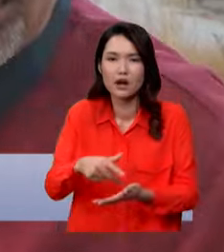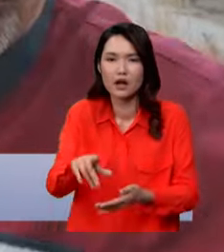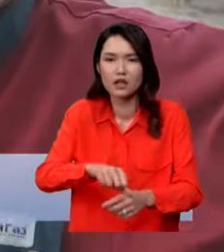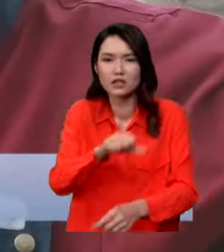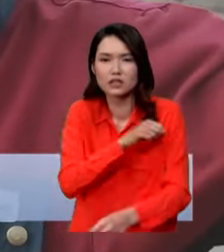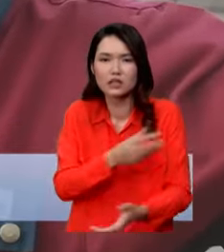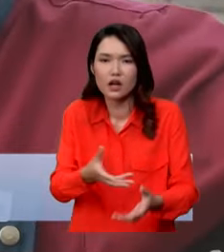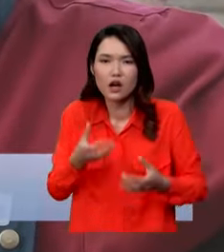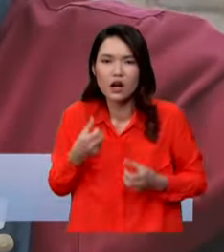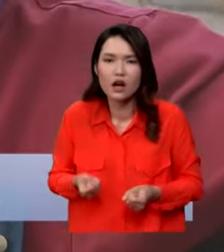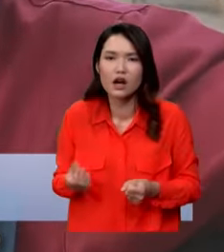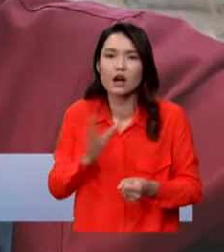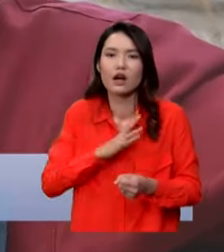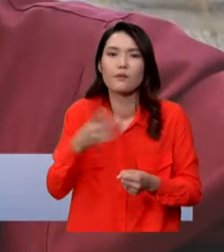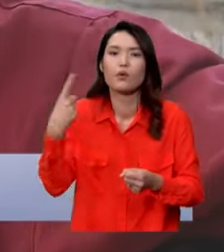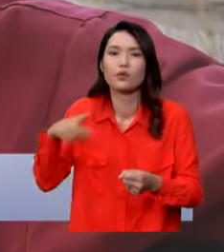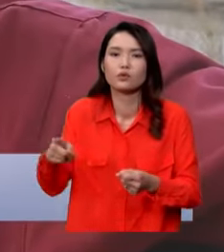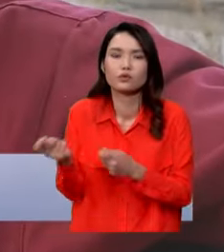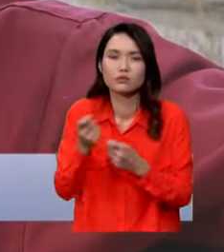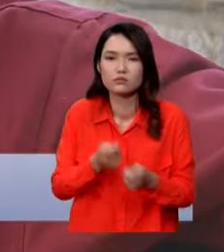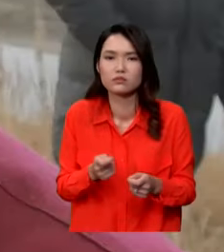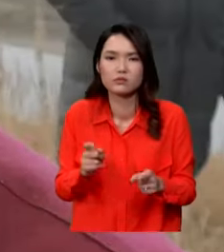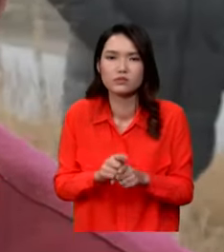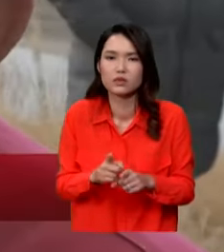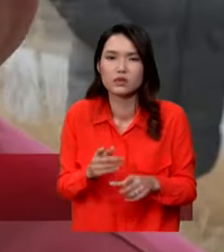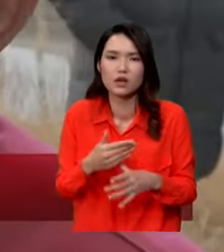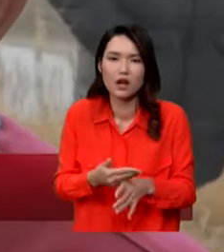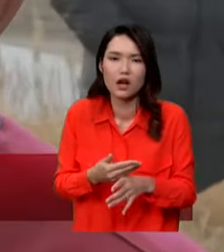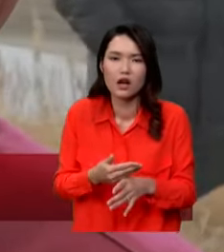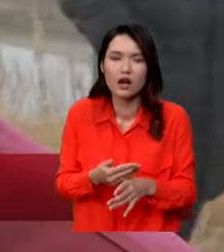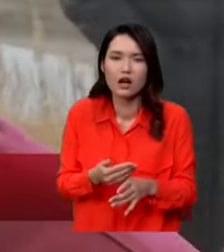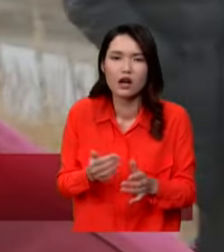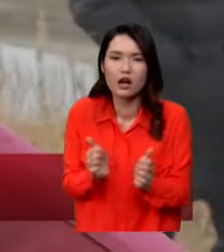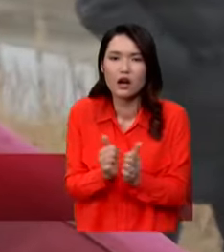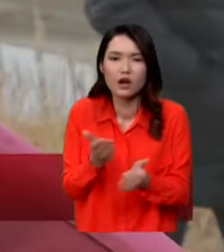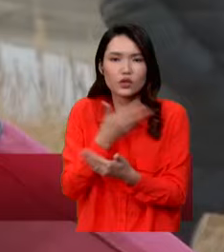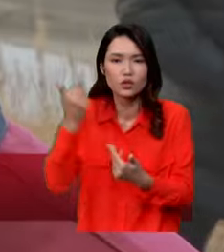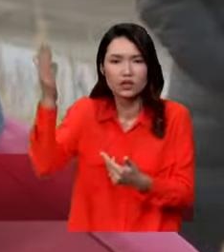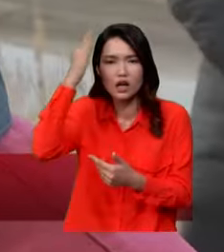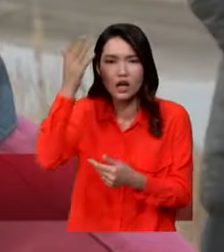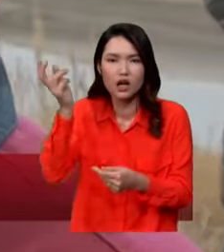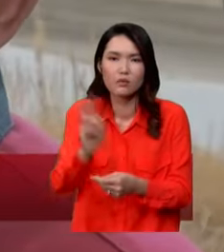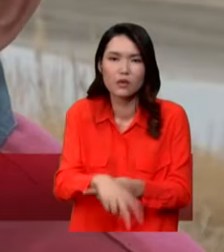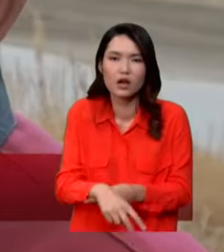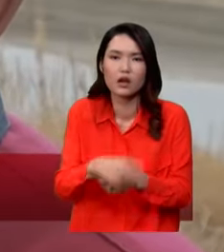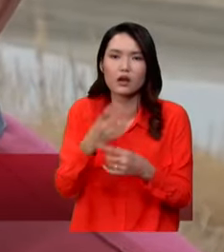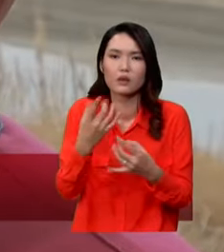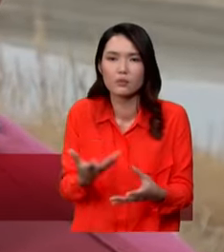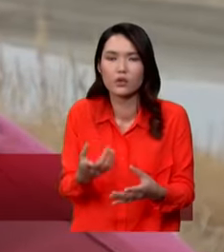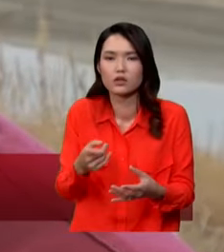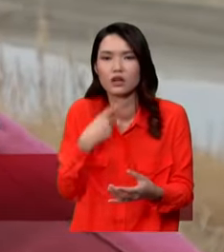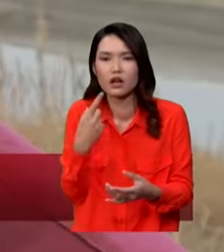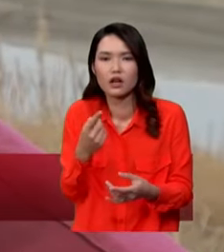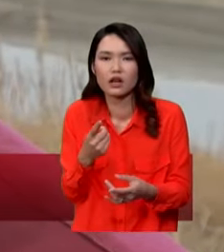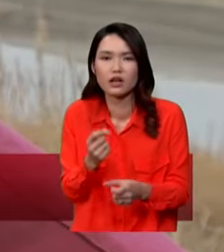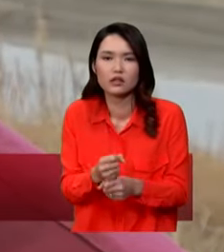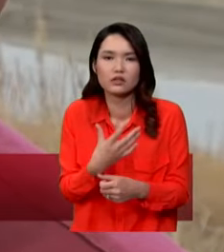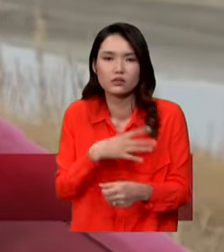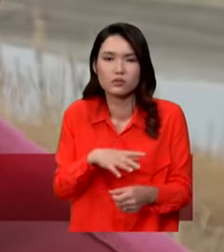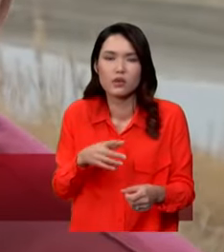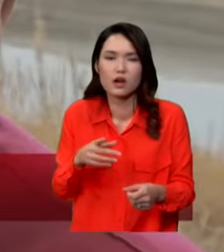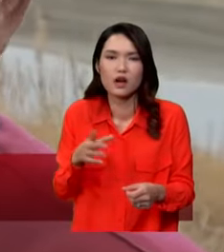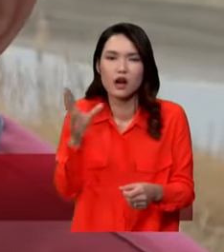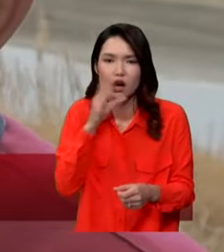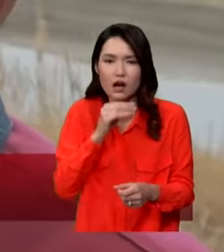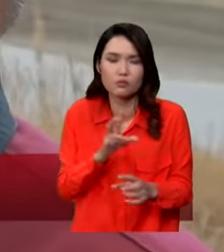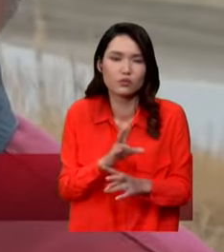тартамыз, көп тұра қалдықта жер стрессеге түсіп тоқтап сыймайды. Қатынасы жоқ біздің ауылды. Әкімдер келеді, ойбай декабрьдің бірінде деді, шықытамыз деп.